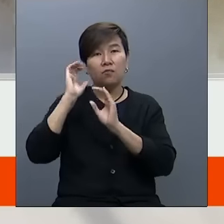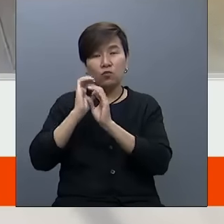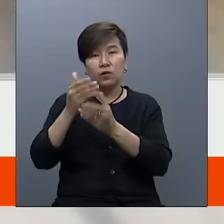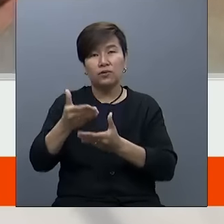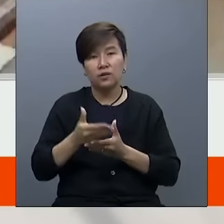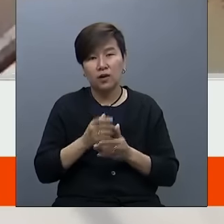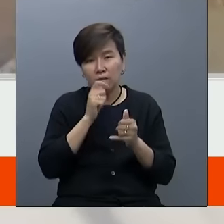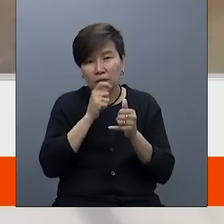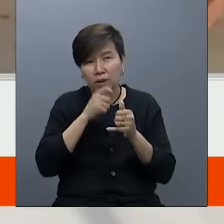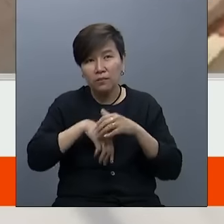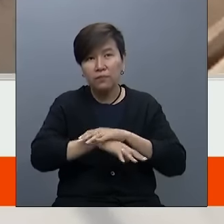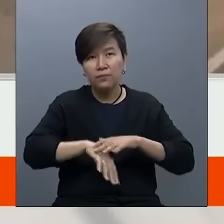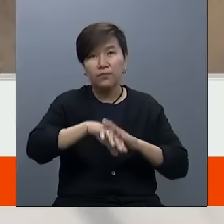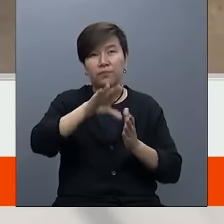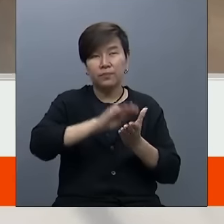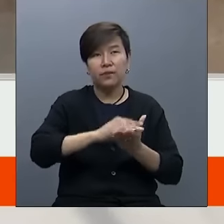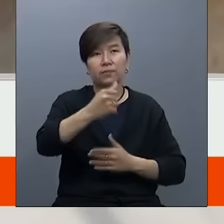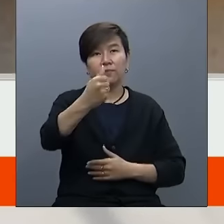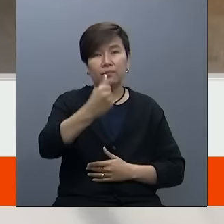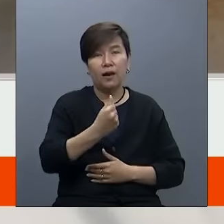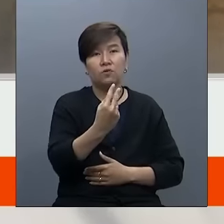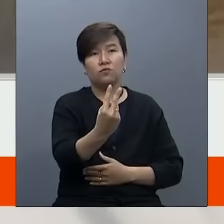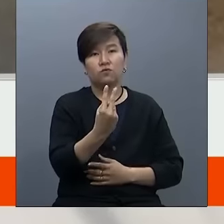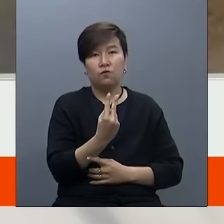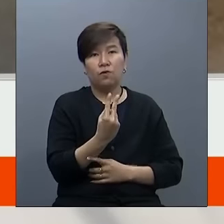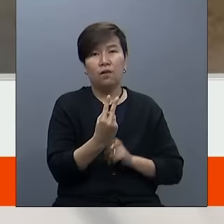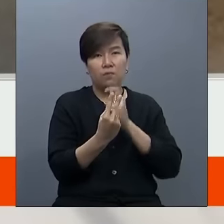นะครับจากอะไรประเทศเดินทางมา2ท่านด้วยกันกำลังส